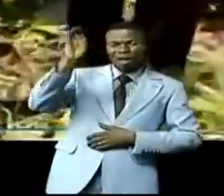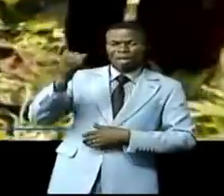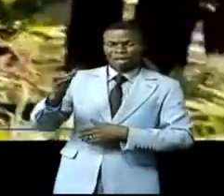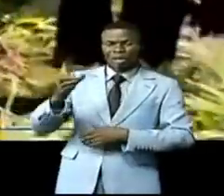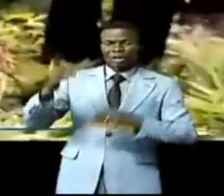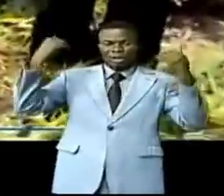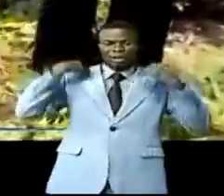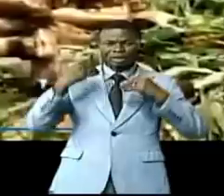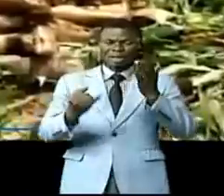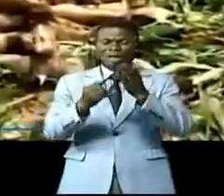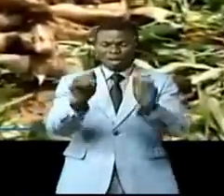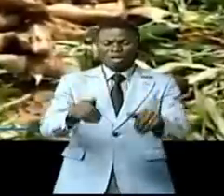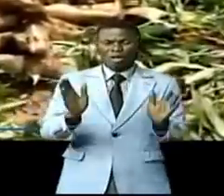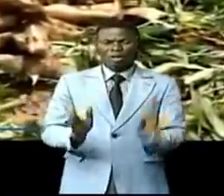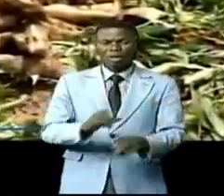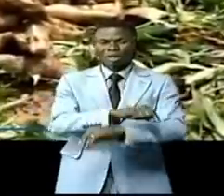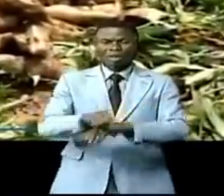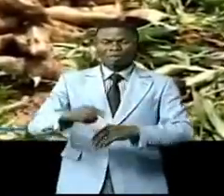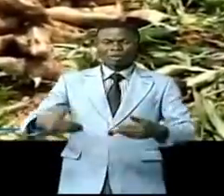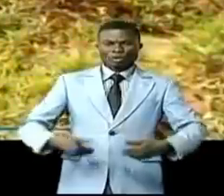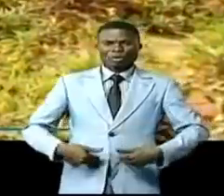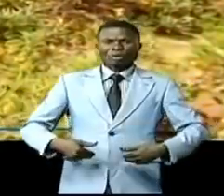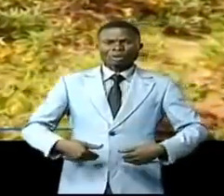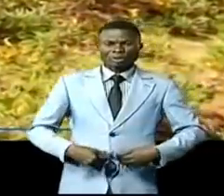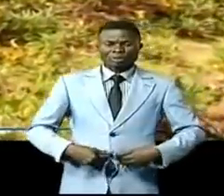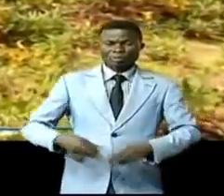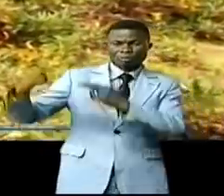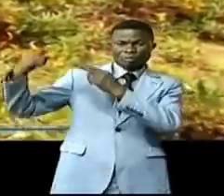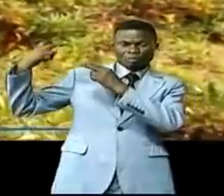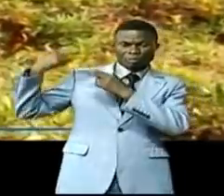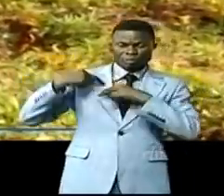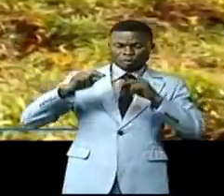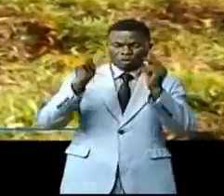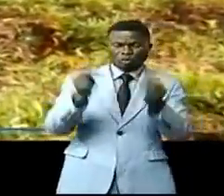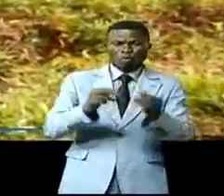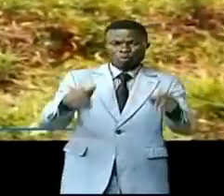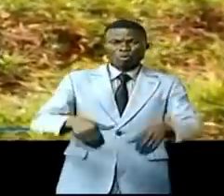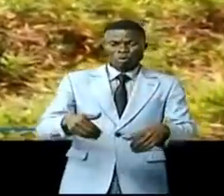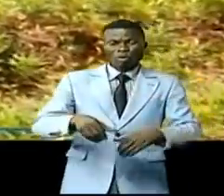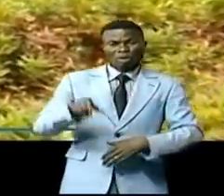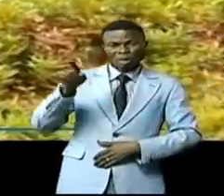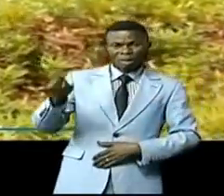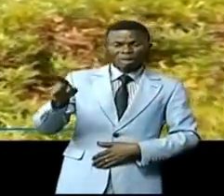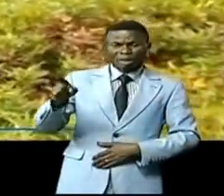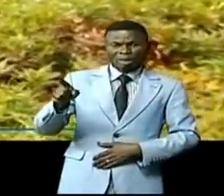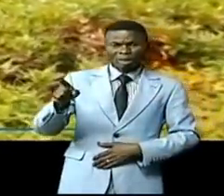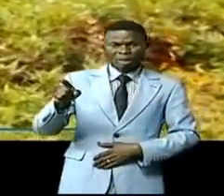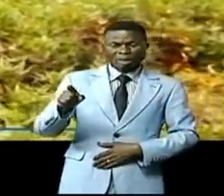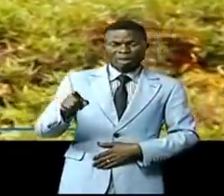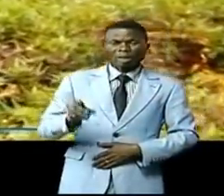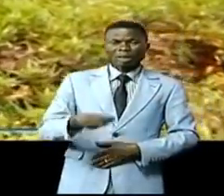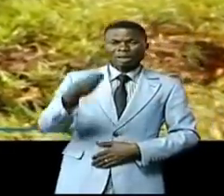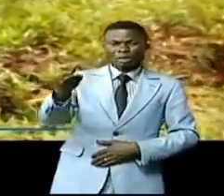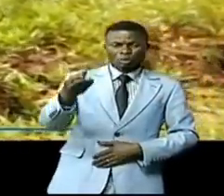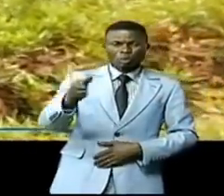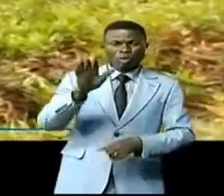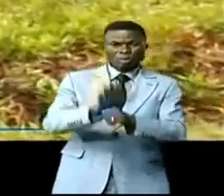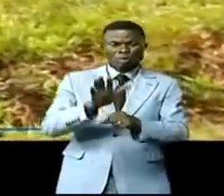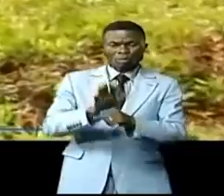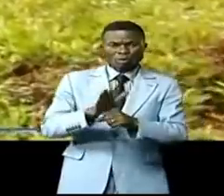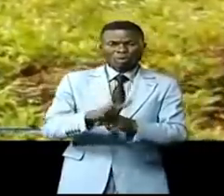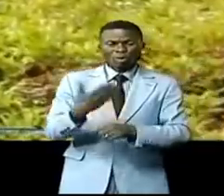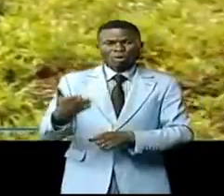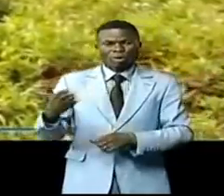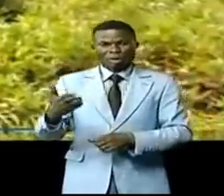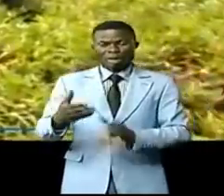de division au ministère de la Jeunesse, responsable de la brigade agricole d'Impuru, croit produire quelques tonnes. Il a indiqué à la fin de